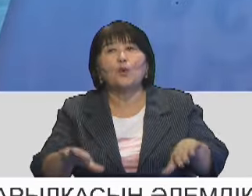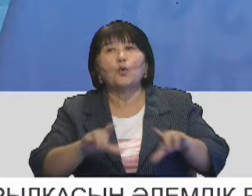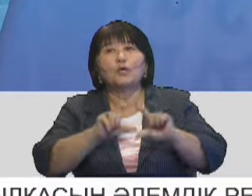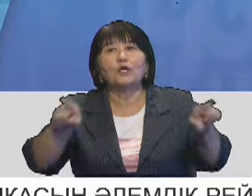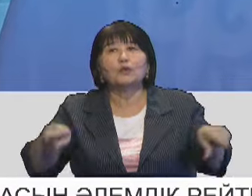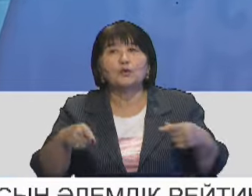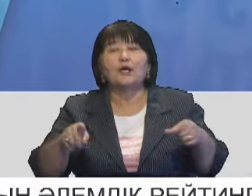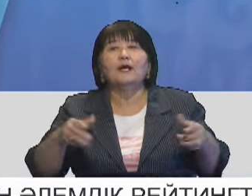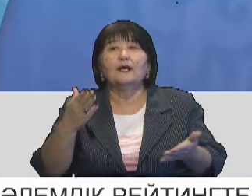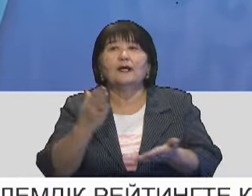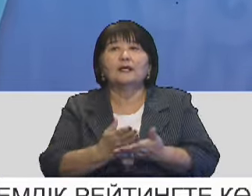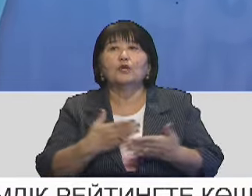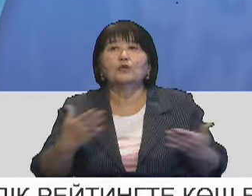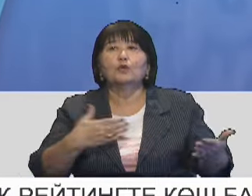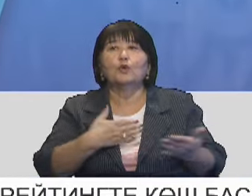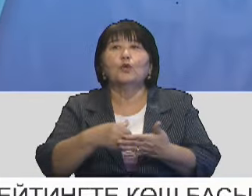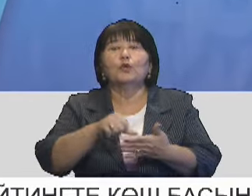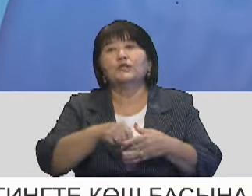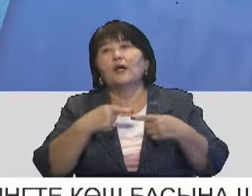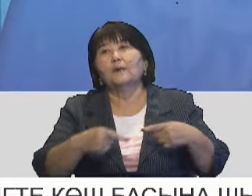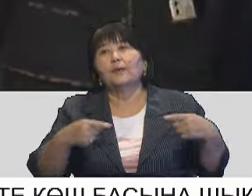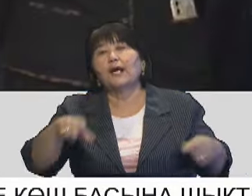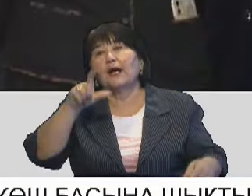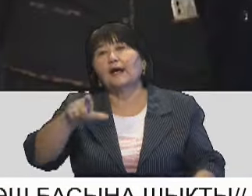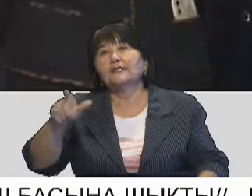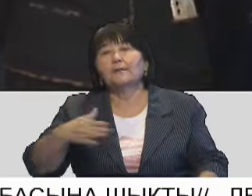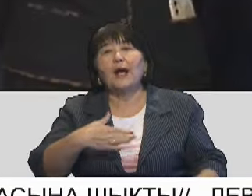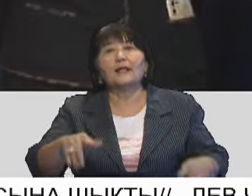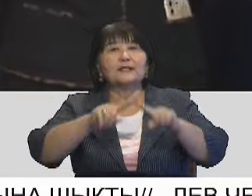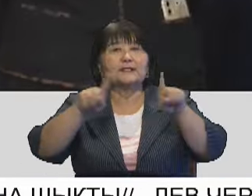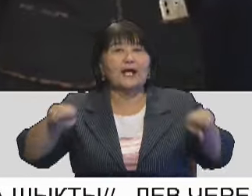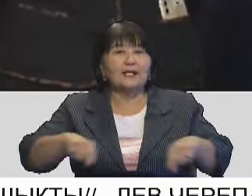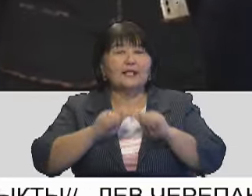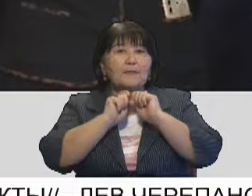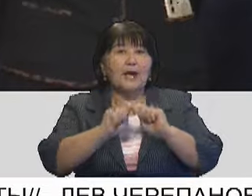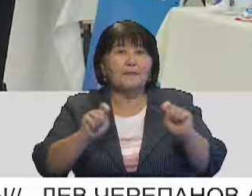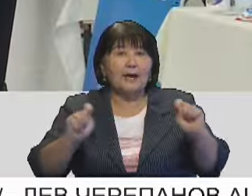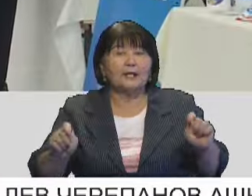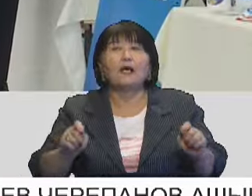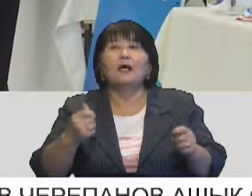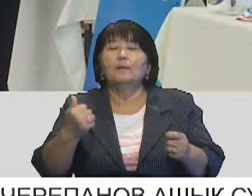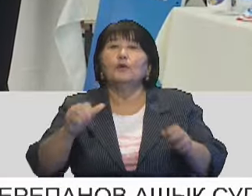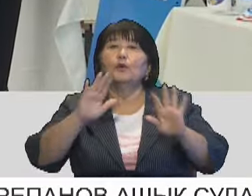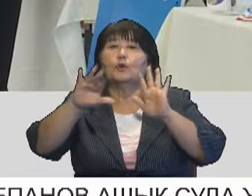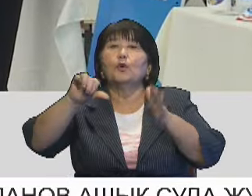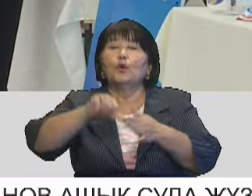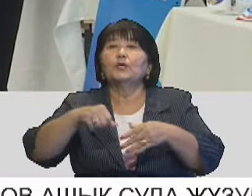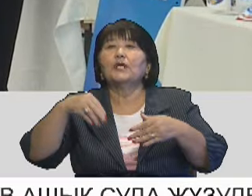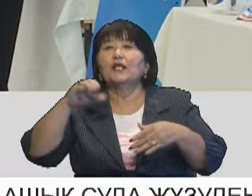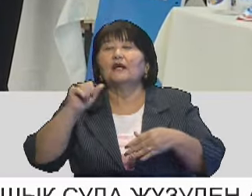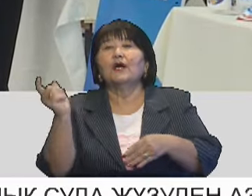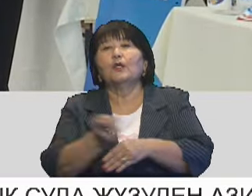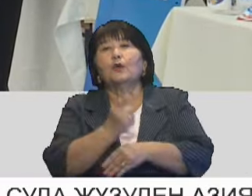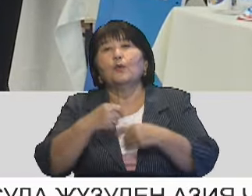құруға, қалыптастыруға зор үлес қосқан бірқатар азамат алғыс хатпен марапатталды. Көрмеге қатысқан үздік тауар өндірушілер